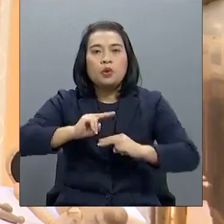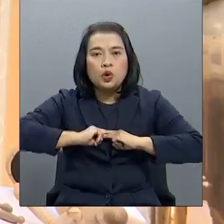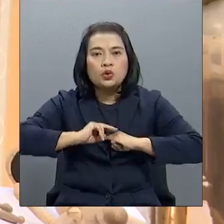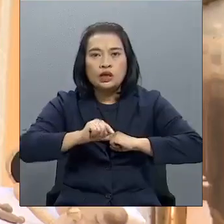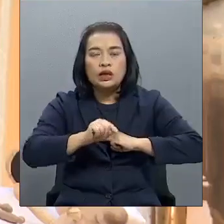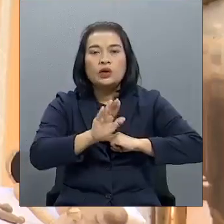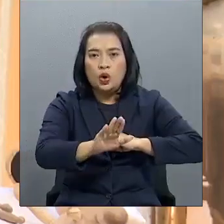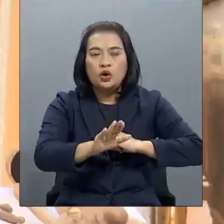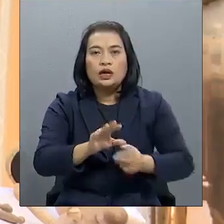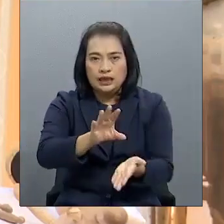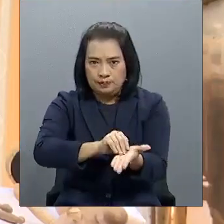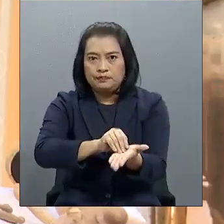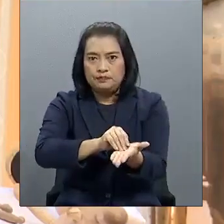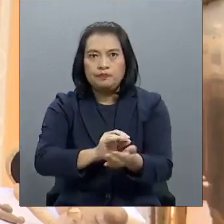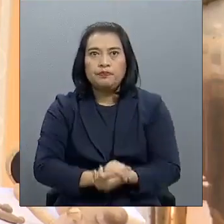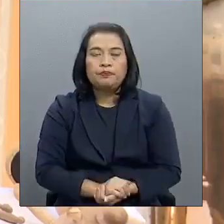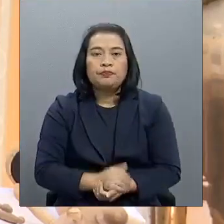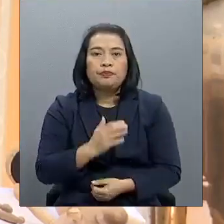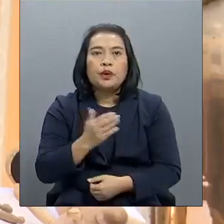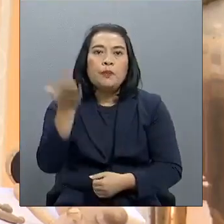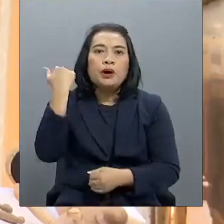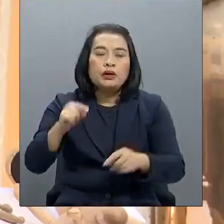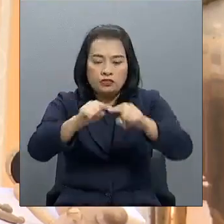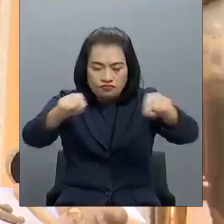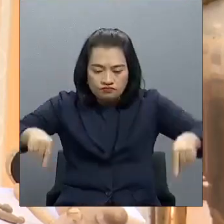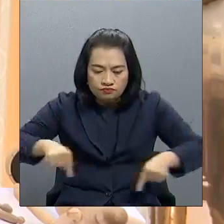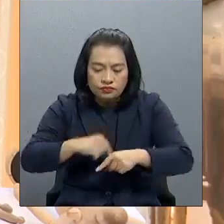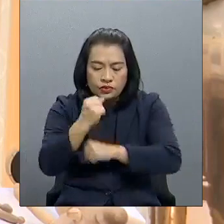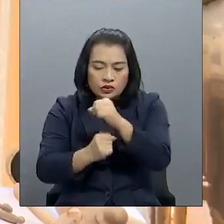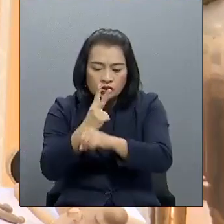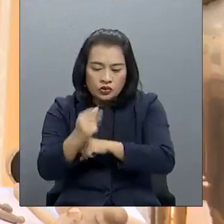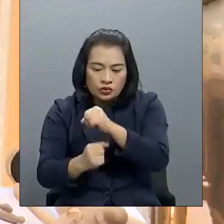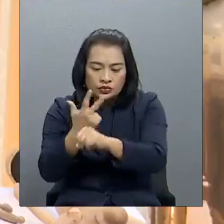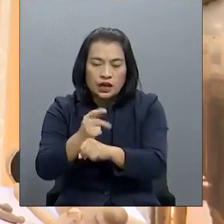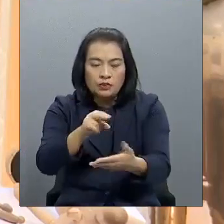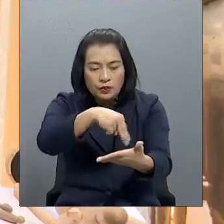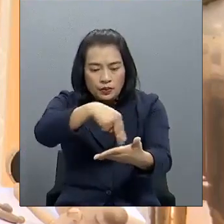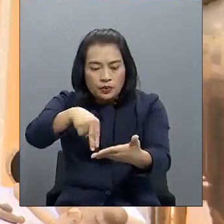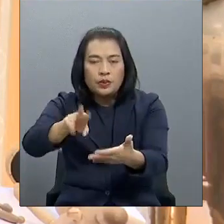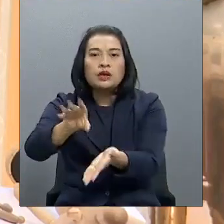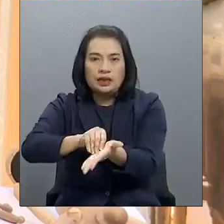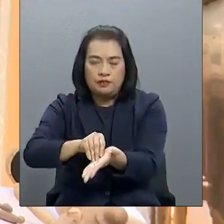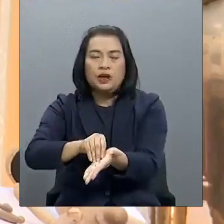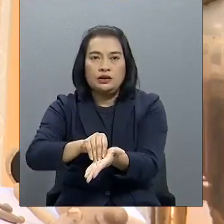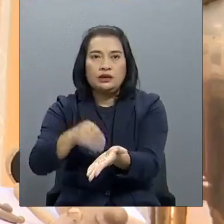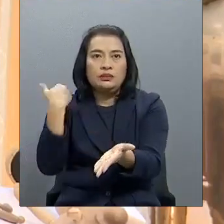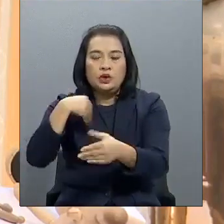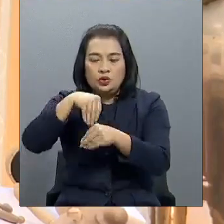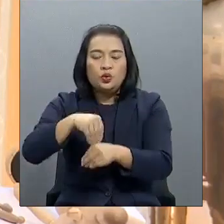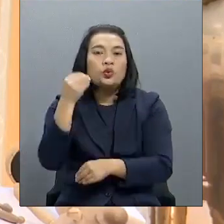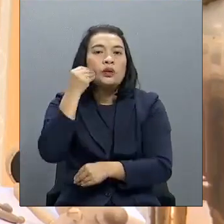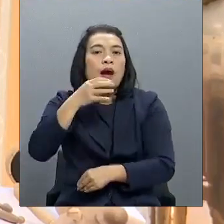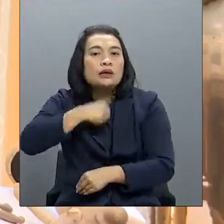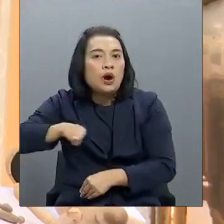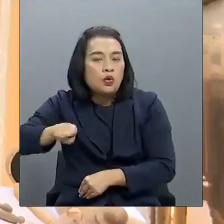มก็มีงานที่เขาวาดลงเฟรมผ้าใบตอน 2-3 ขวบก็มี เก็บไว้ อยู ่ ยังอยู่ที่บ้านเก่า